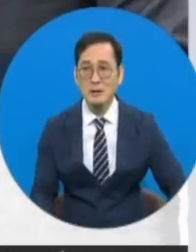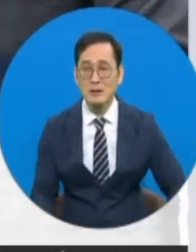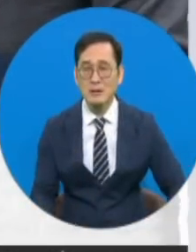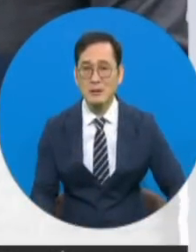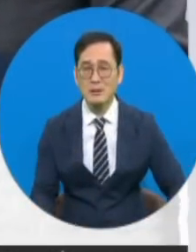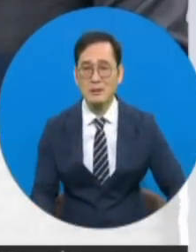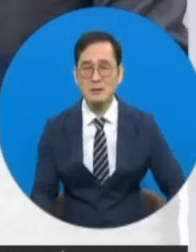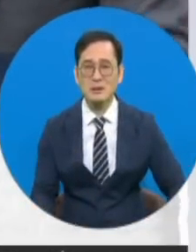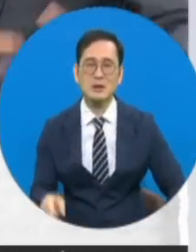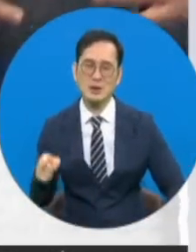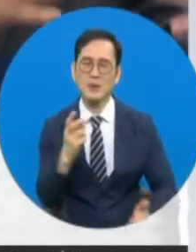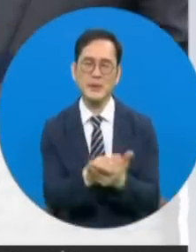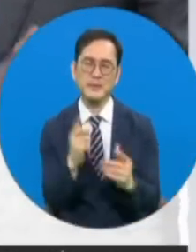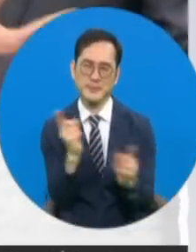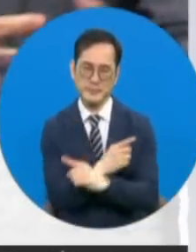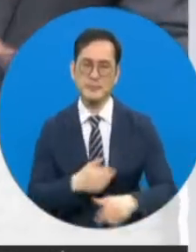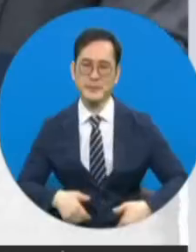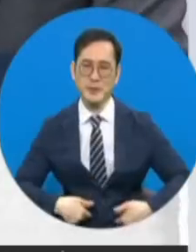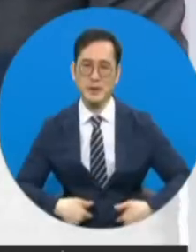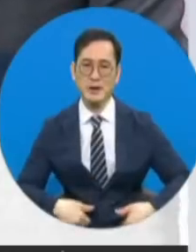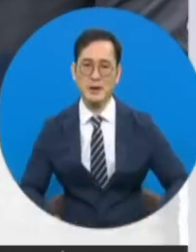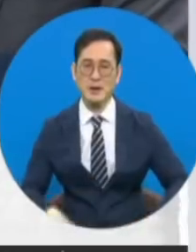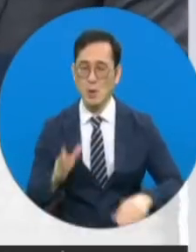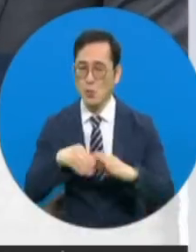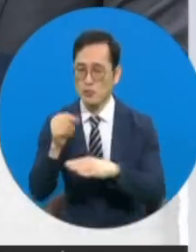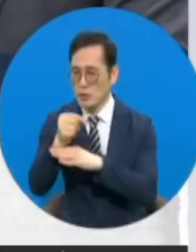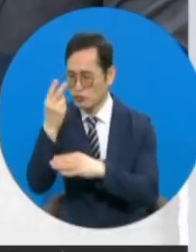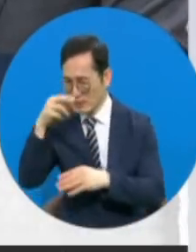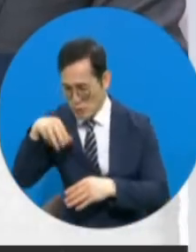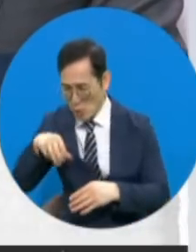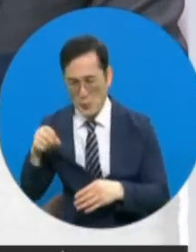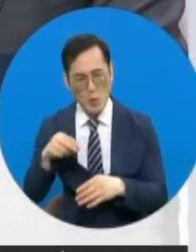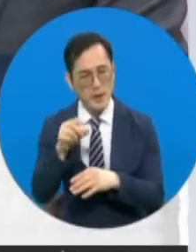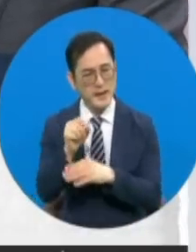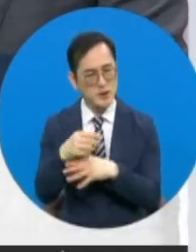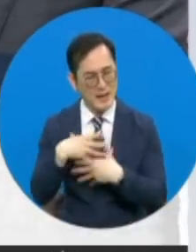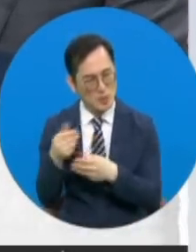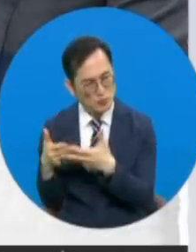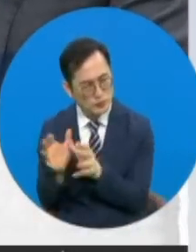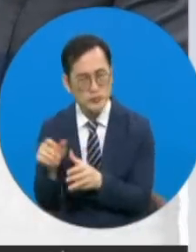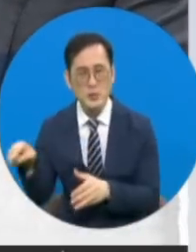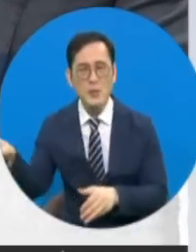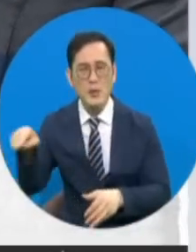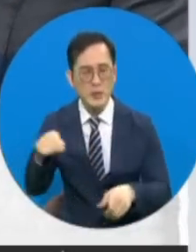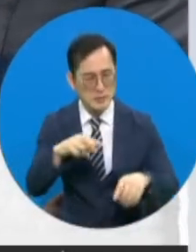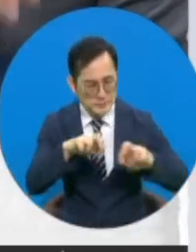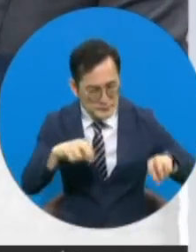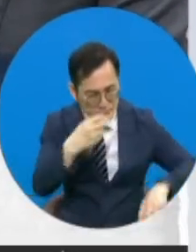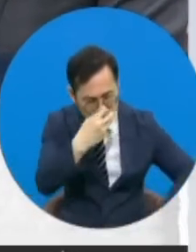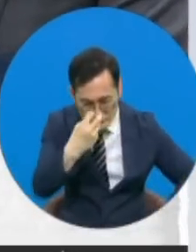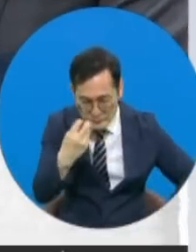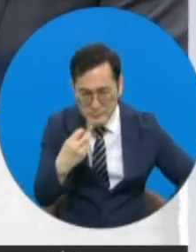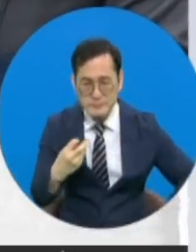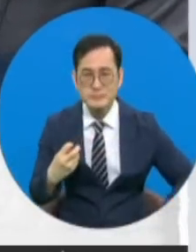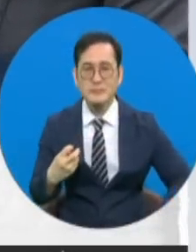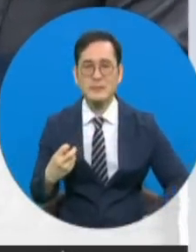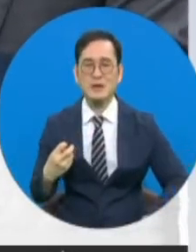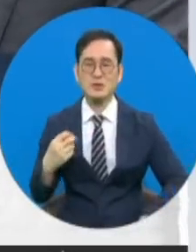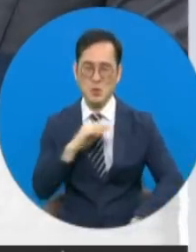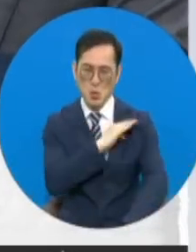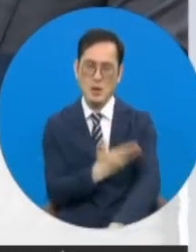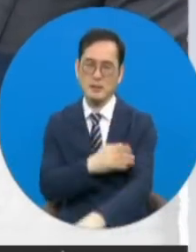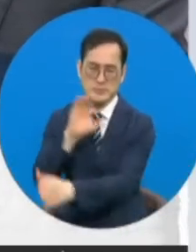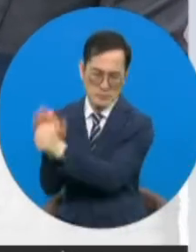받도록 한다든지 뭐 공수처가 관여를 한다든지 어쨌든 이런 부분에 대해서는 조금 더 문턱을 명확하게 하고